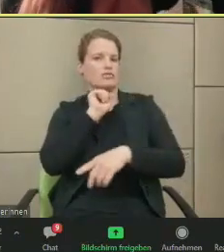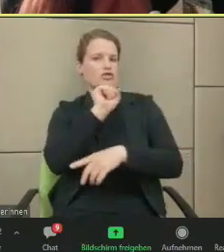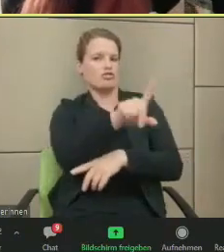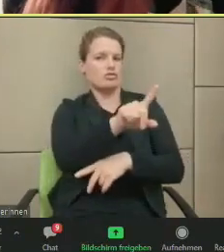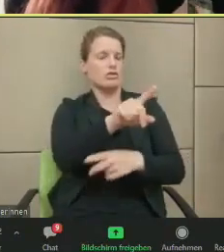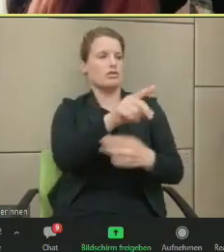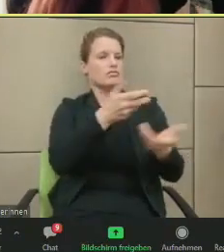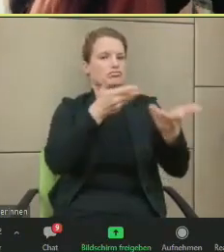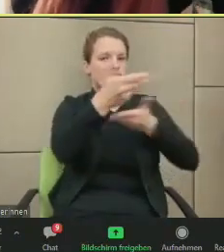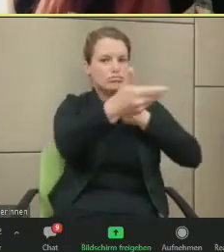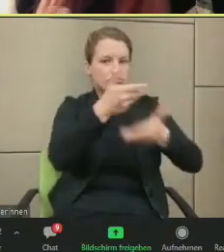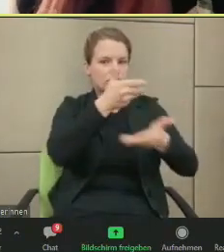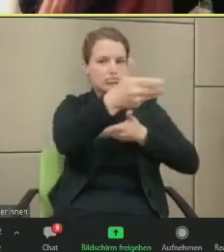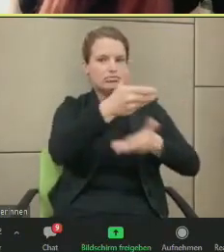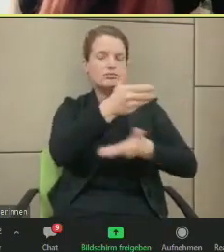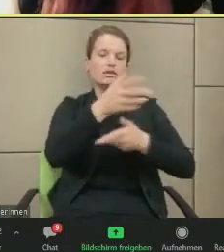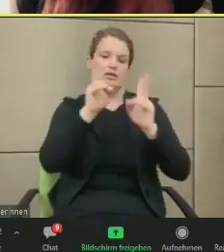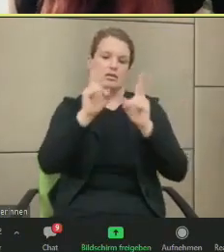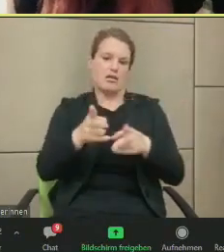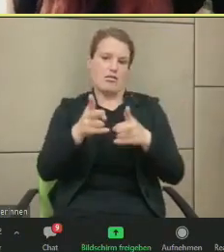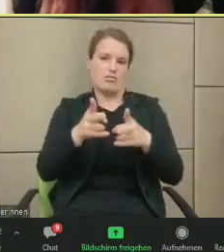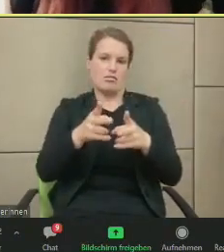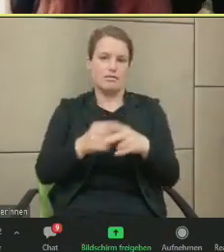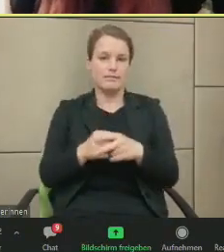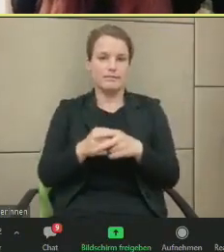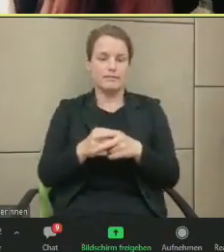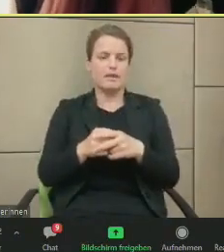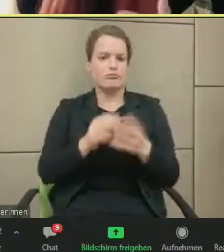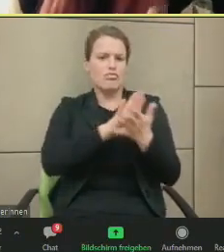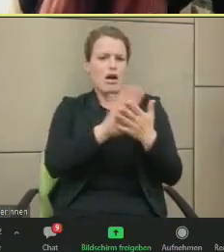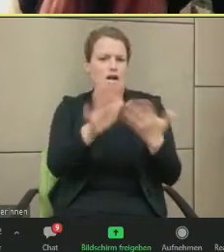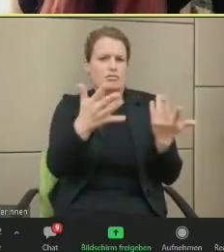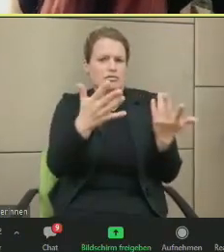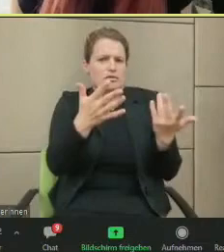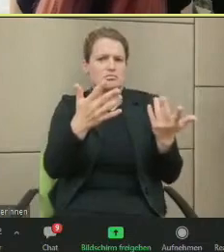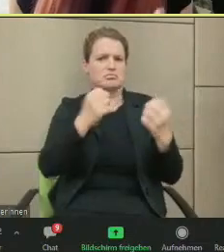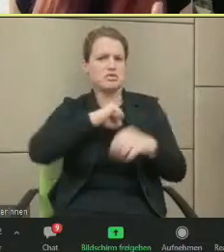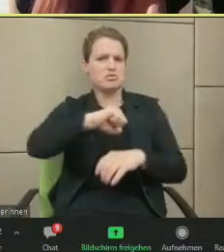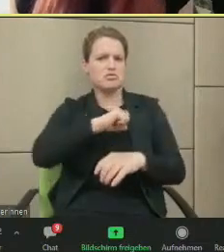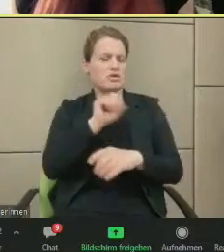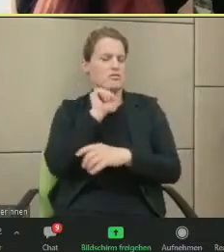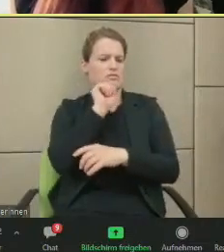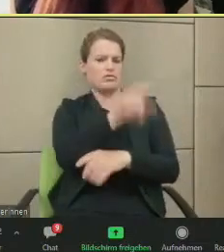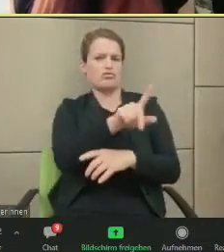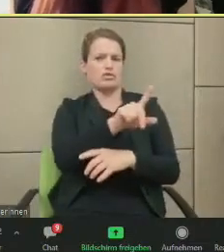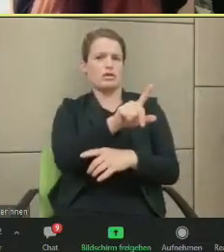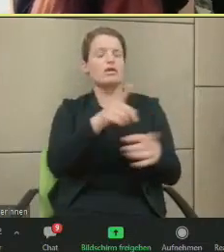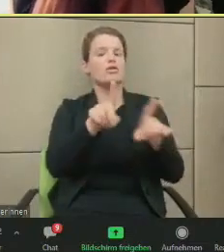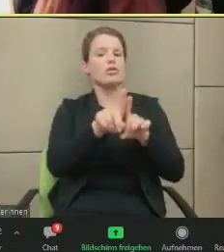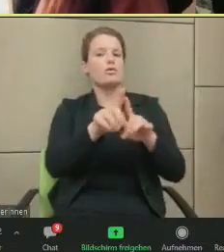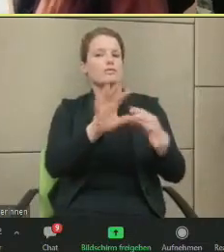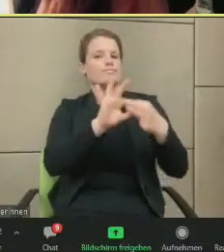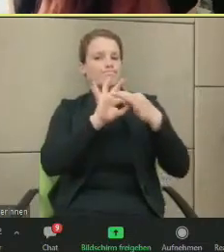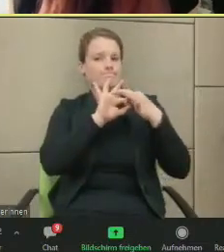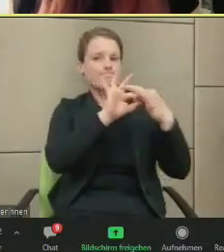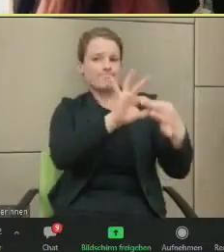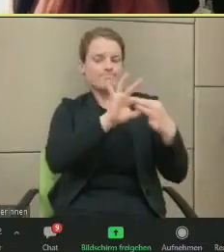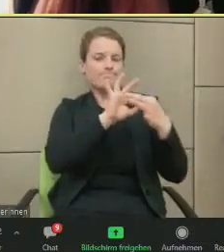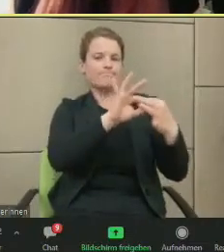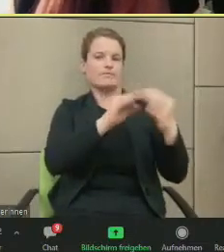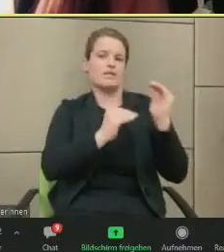sich austauschen und das auf ganz einfache Art und Weise. Das heißt, man kann ganz schnell auch Beziehungen herstellen. Und über